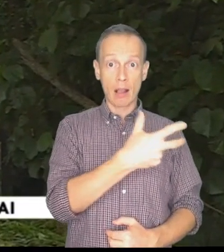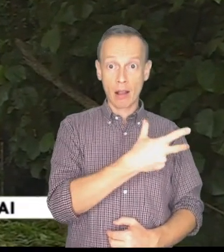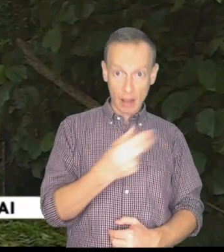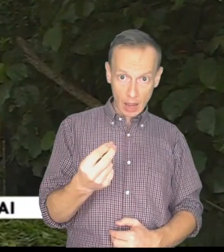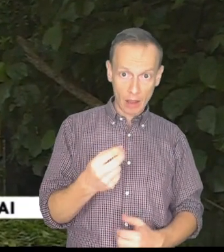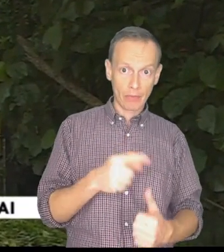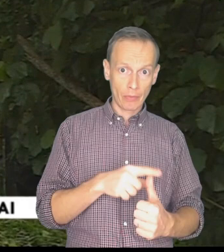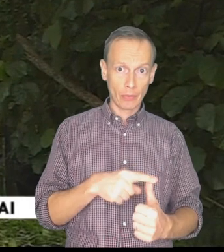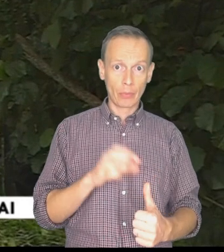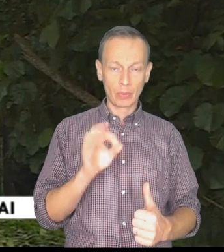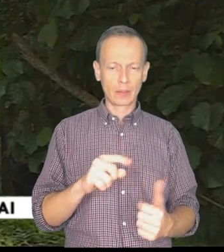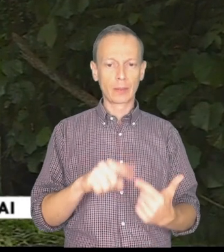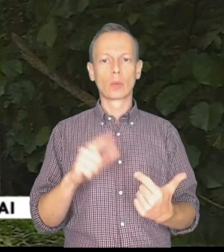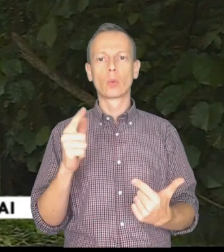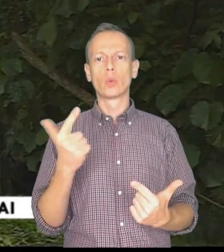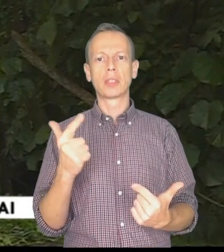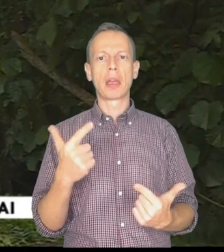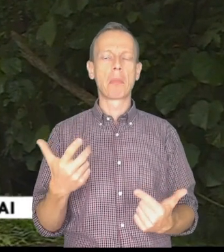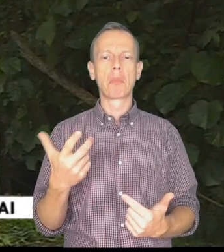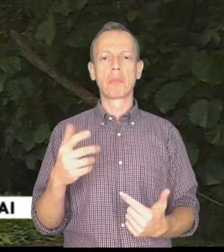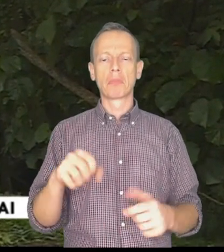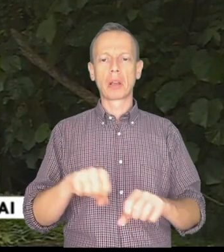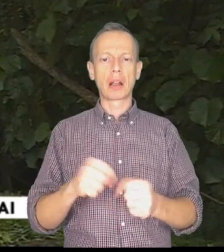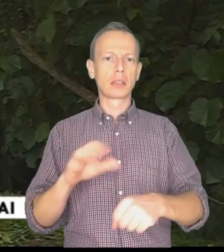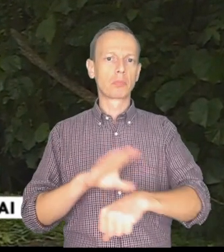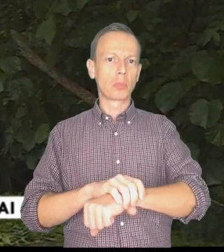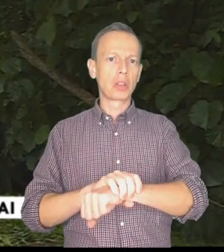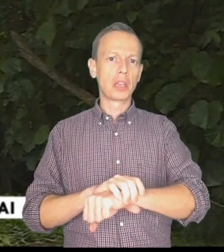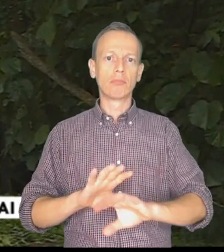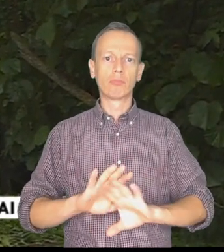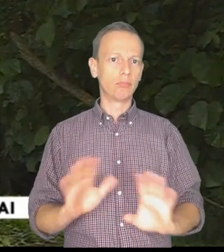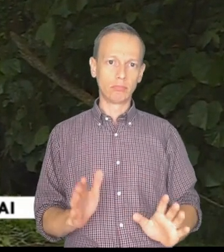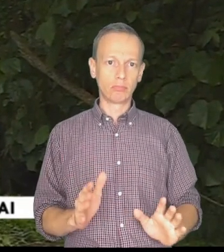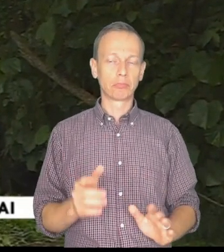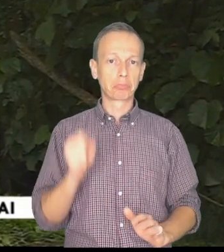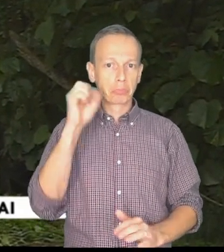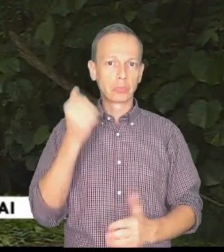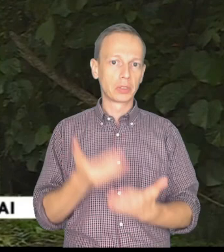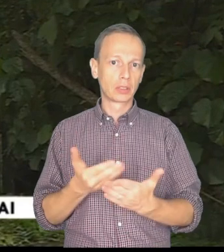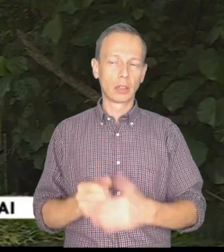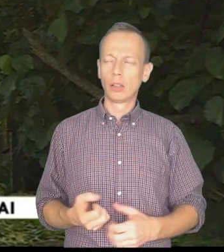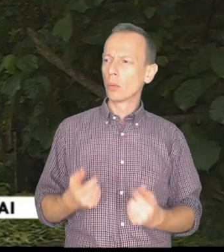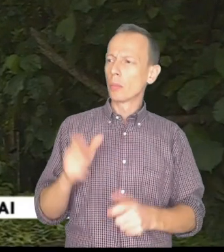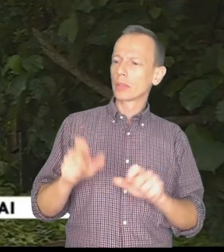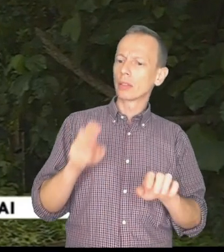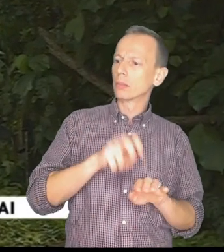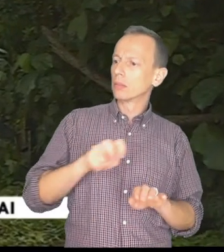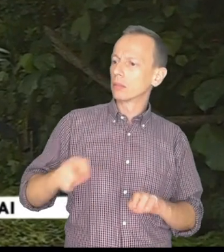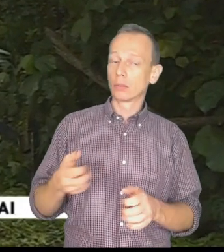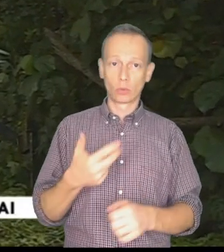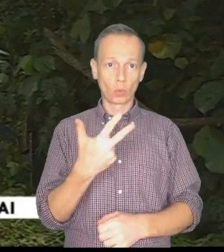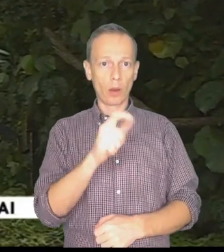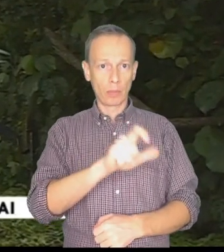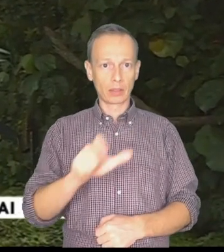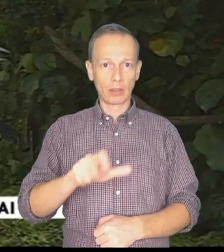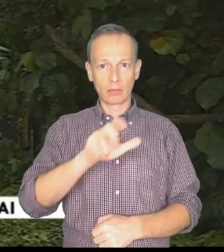grave pour un. Le deuxième, une fracture au niveau de la poignée. Tout simplement ce qu'on a pour prendre en renseignement. Ils avaient combien de passagers à l'intérieur ?